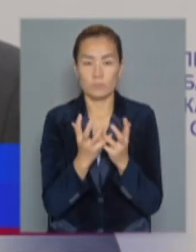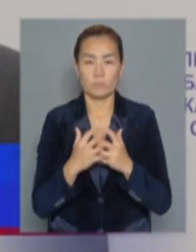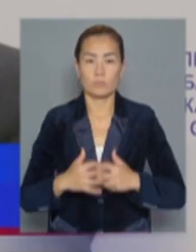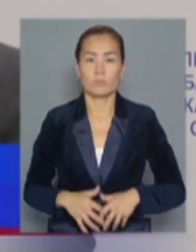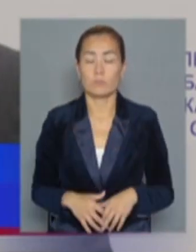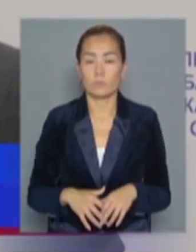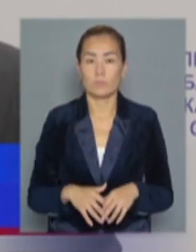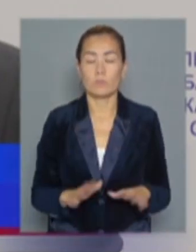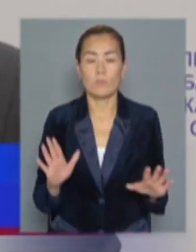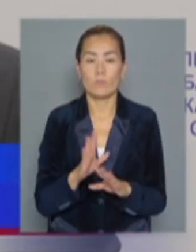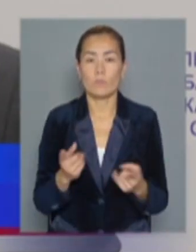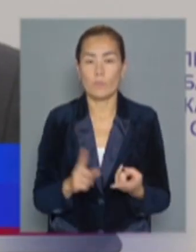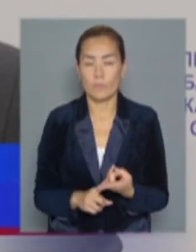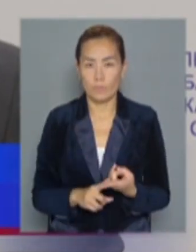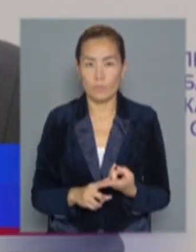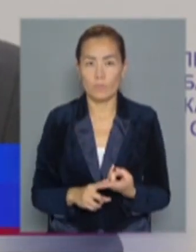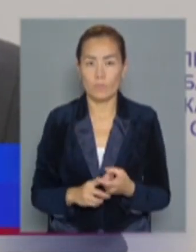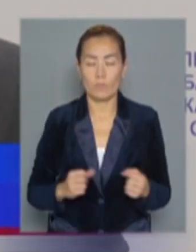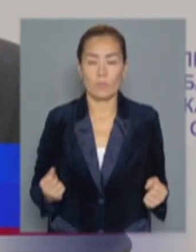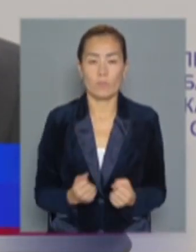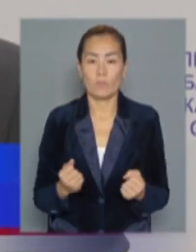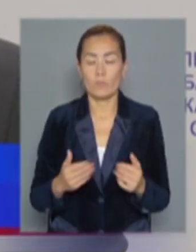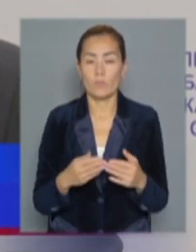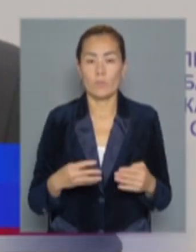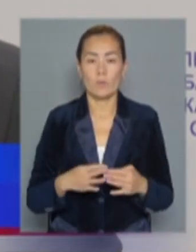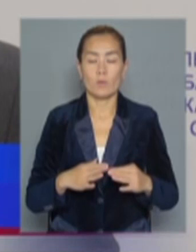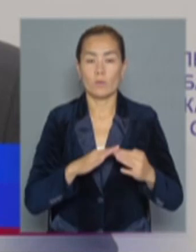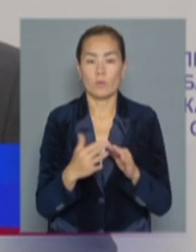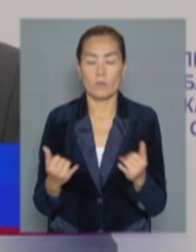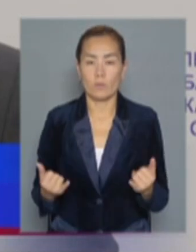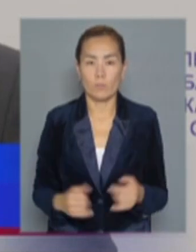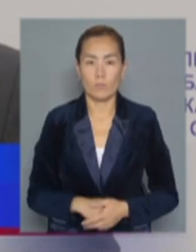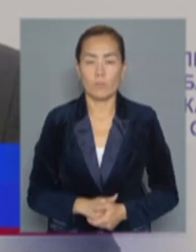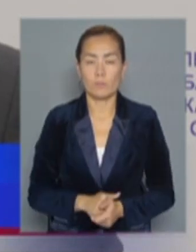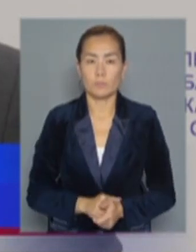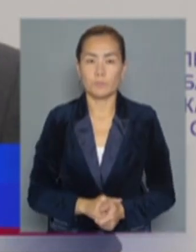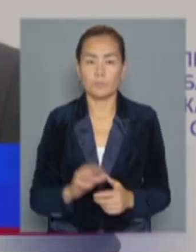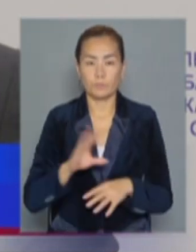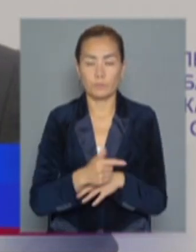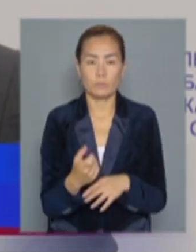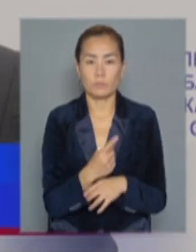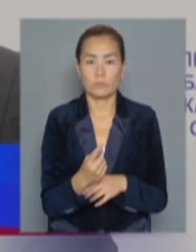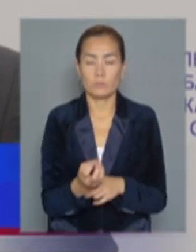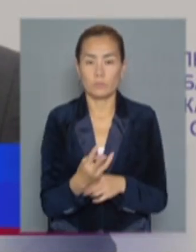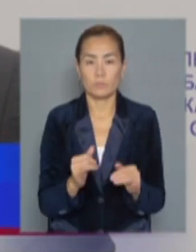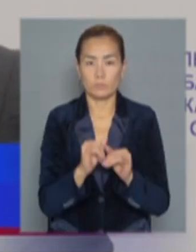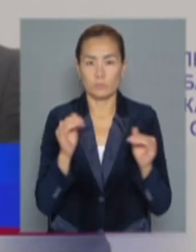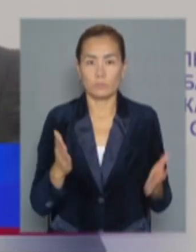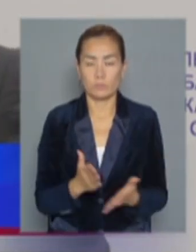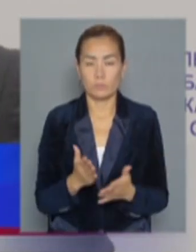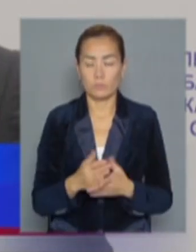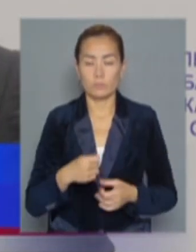үйлер, қазіргі ауа райына байланысты жер үйлерді, қазірде мысалы кешкі кездерде газдың тұтынуы көбейіп келатыр, біздер